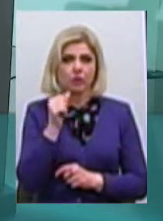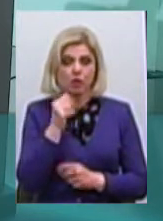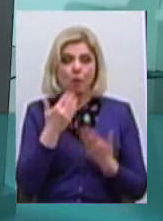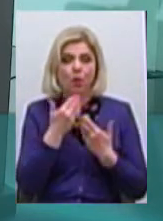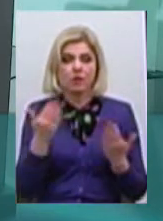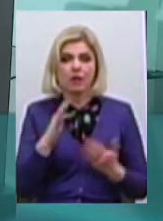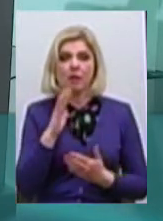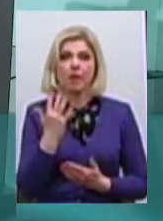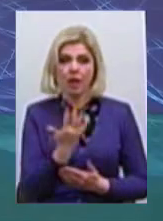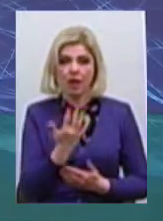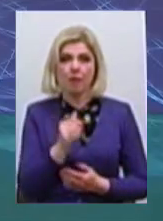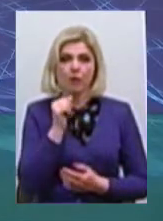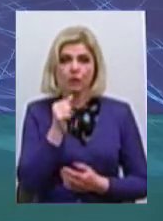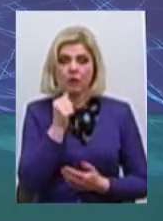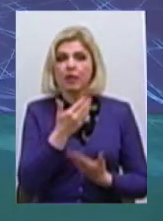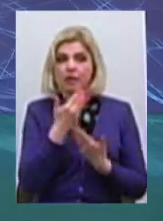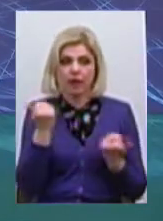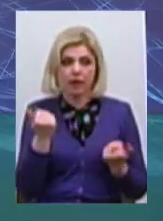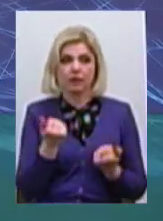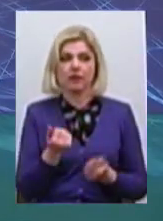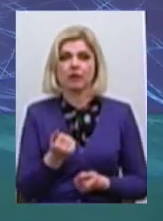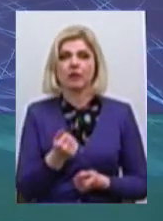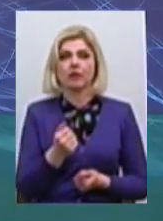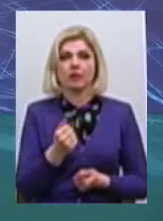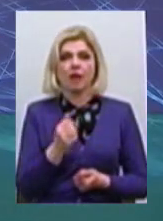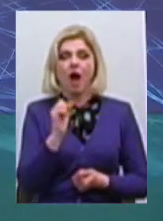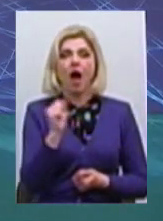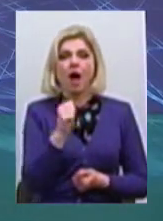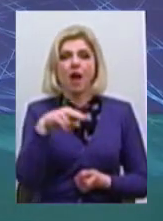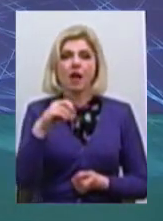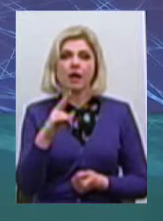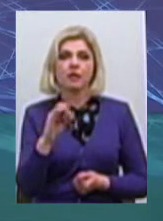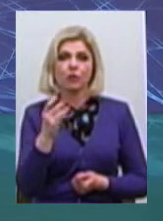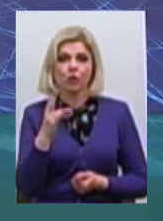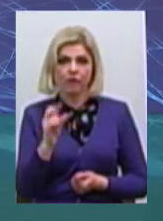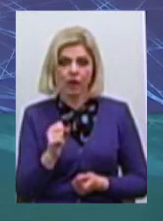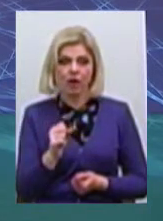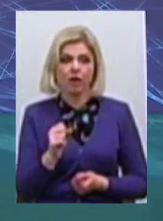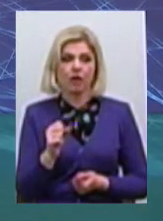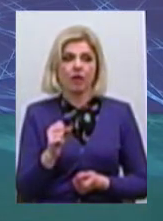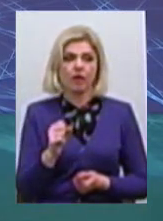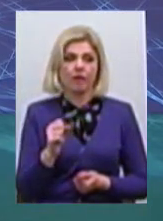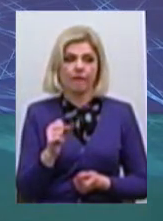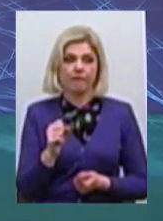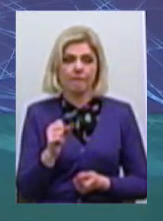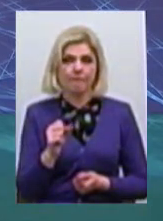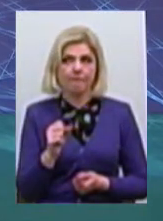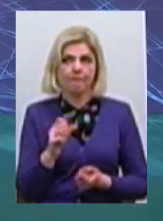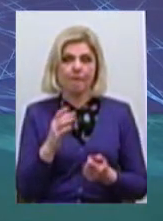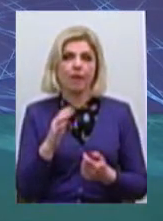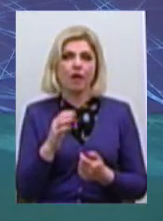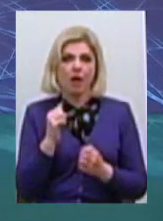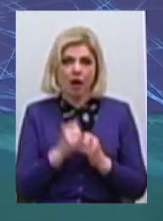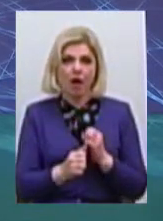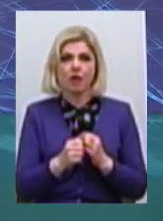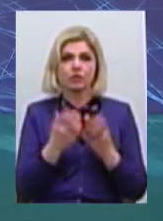років бичка нету. В Александровке, в Селюге, Тягаре, Волокуши, практически каждый